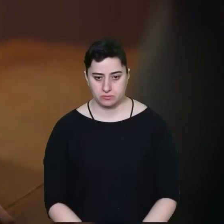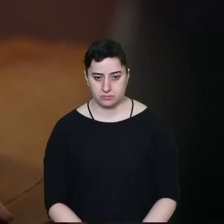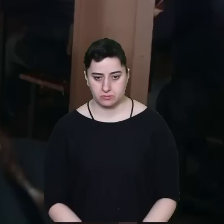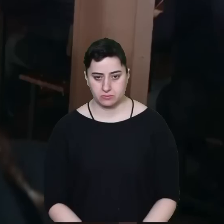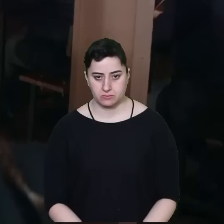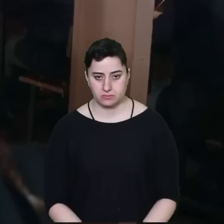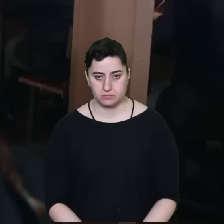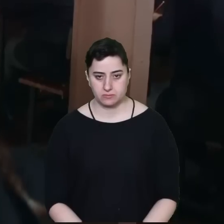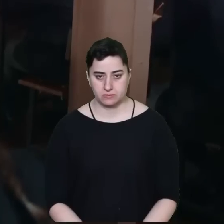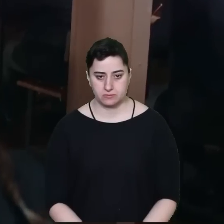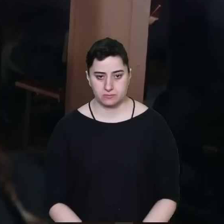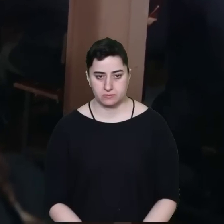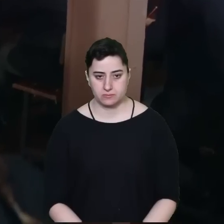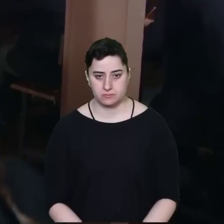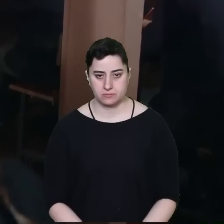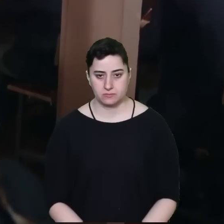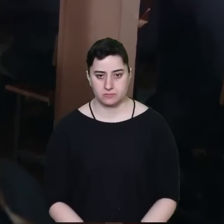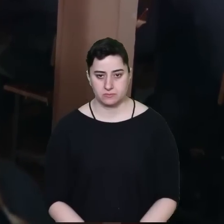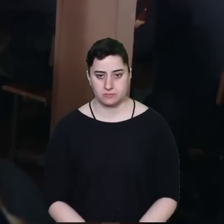sevgiyle bakıyor.